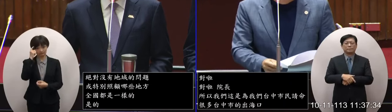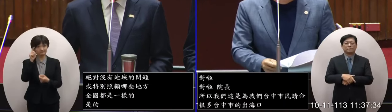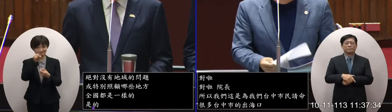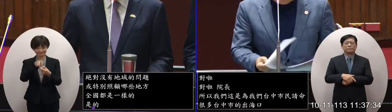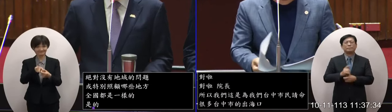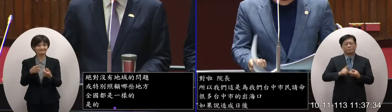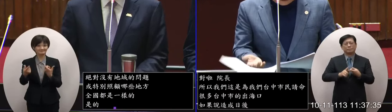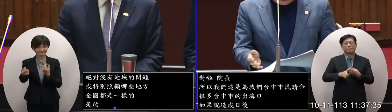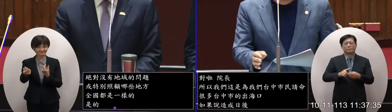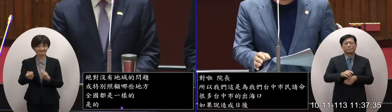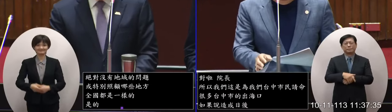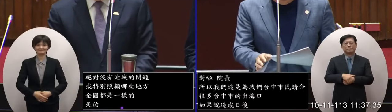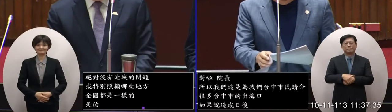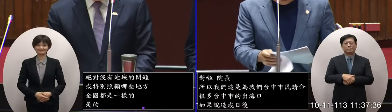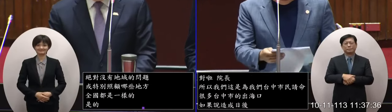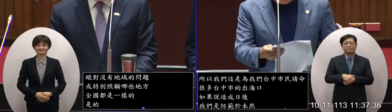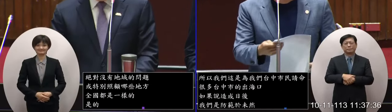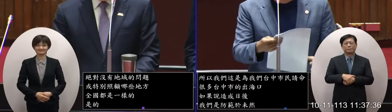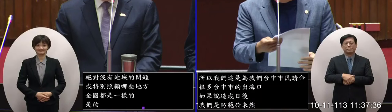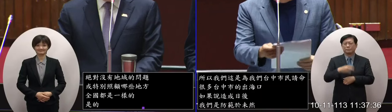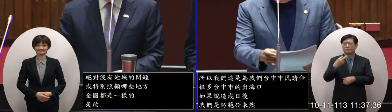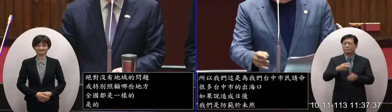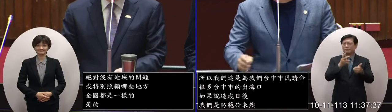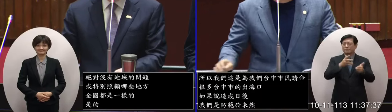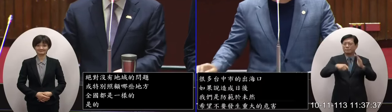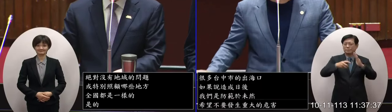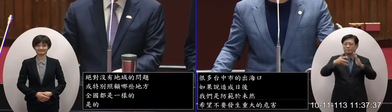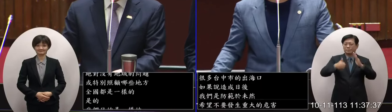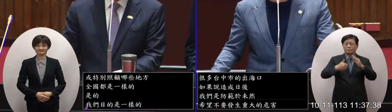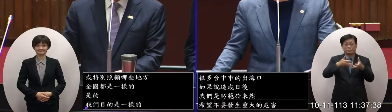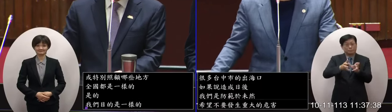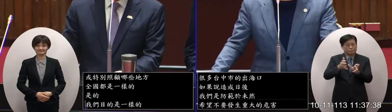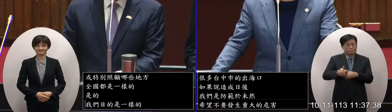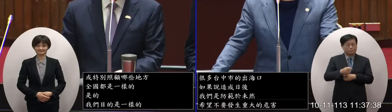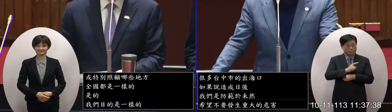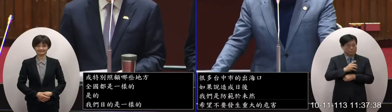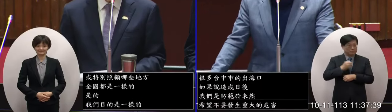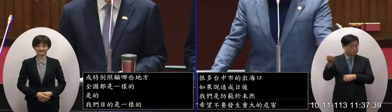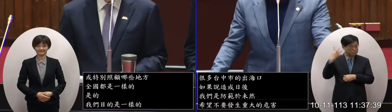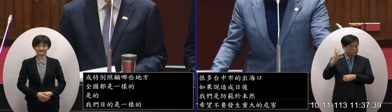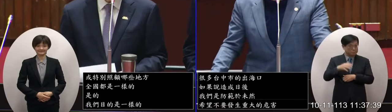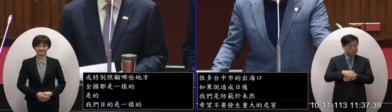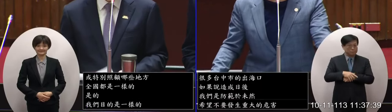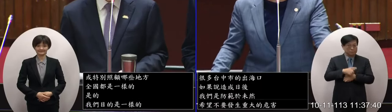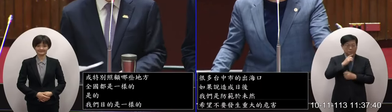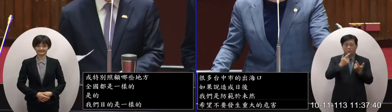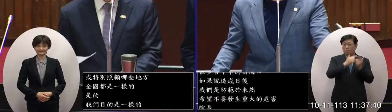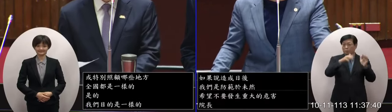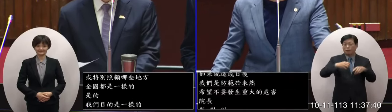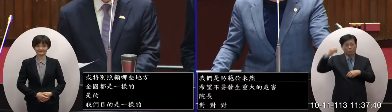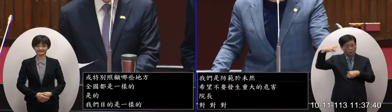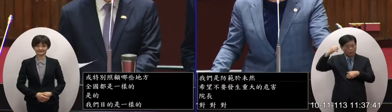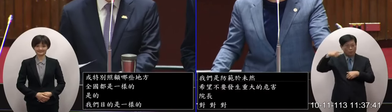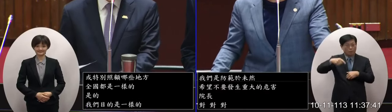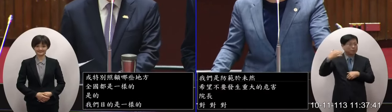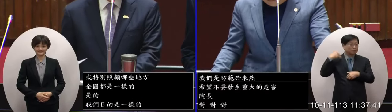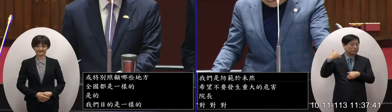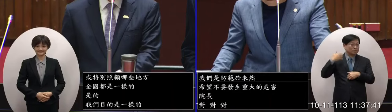样的。 对对对对，好，那我想再请教院长、部长，你们有没有听过北风与太阳的故事？伊索寓